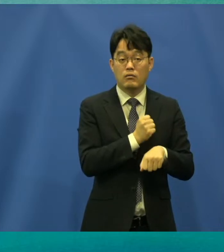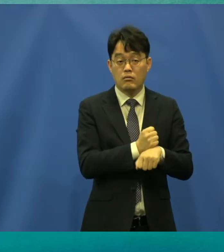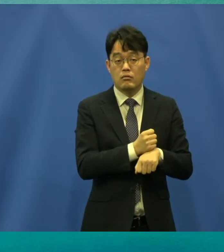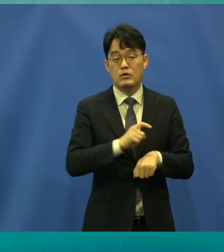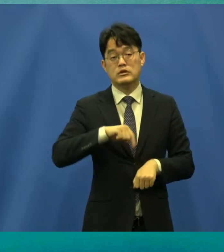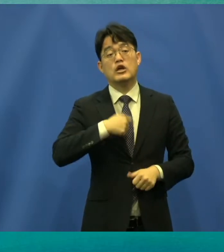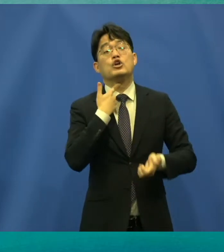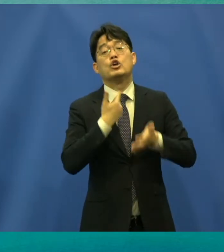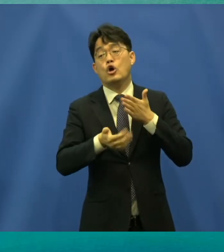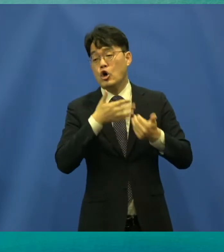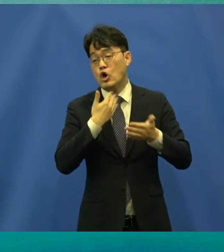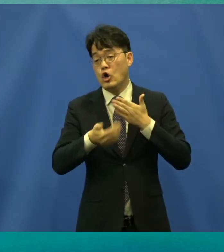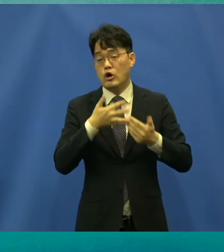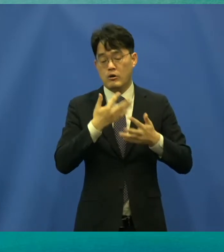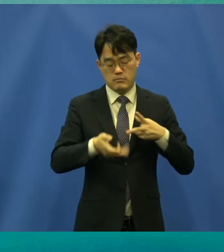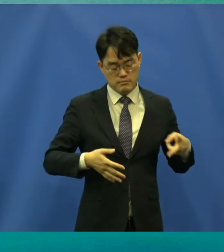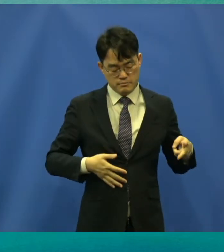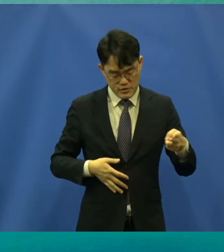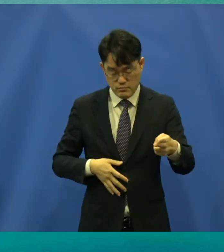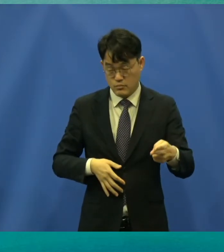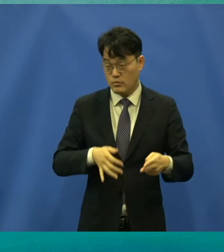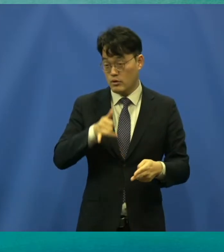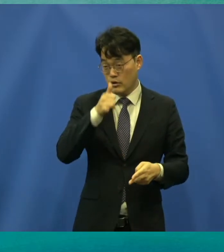그리고 그 한 번의 실수가